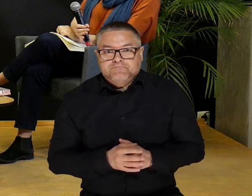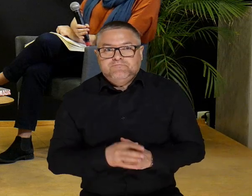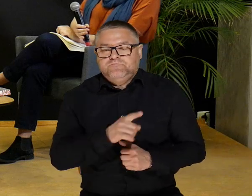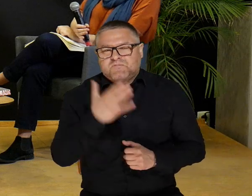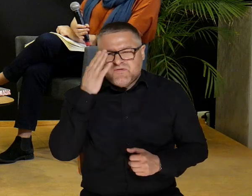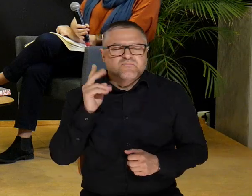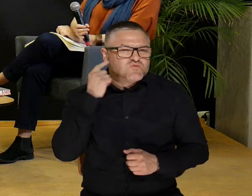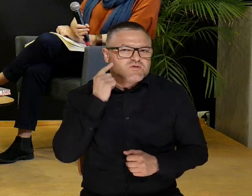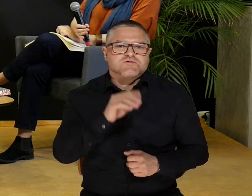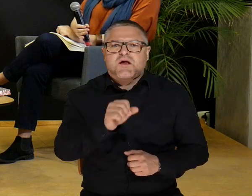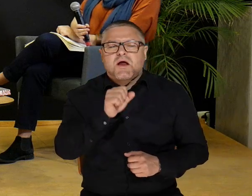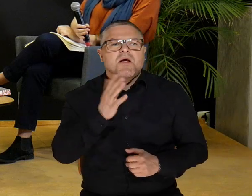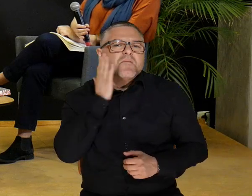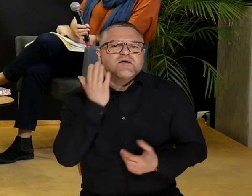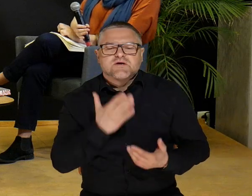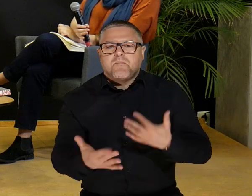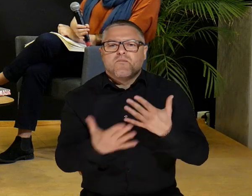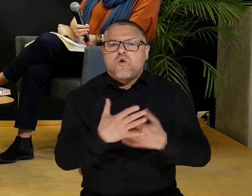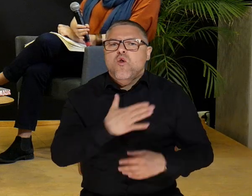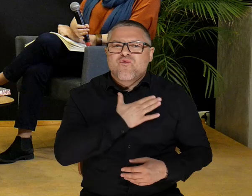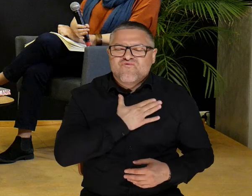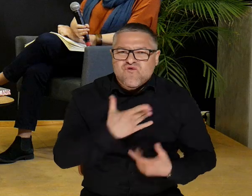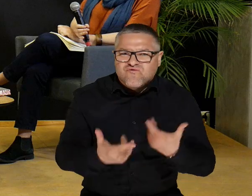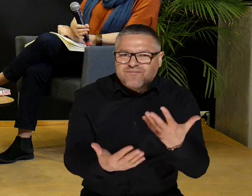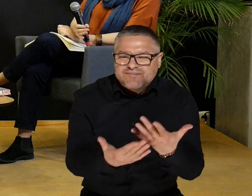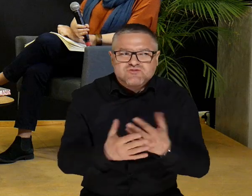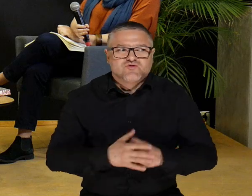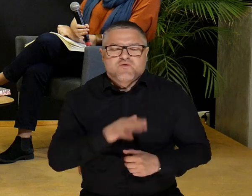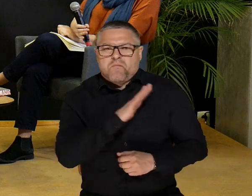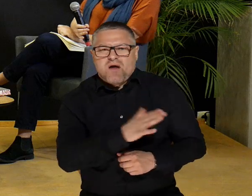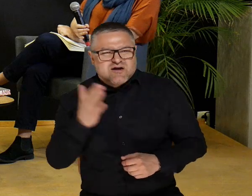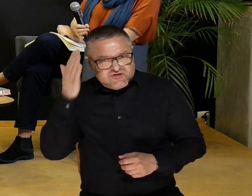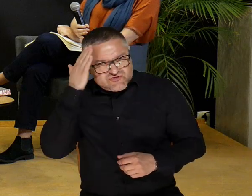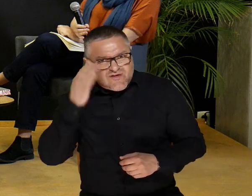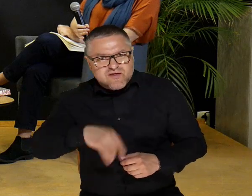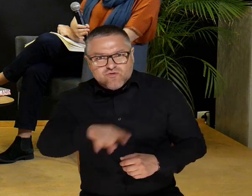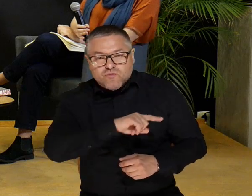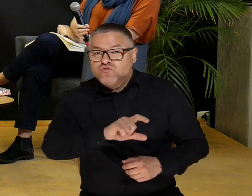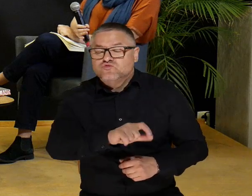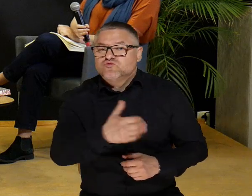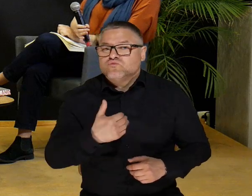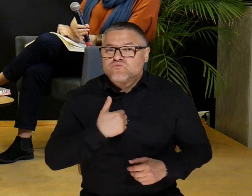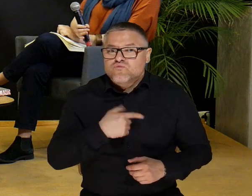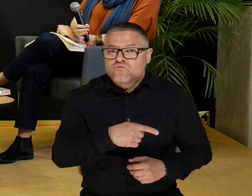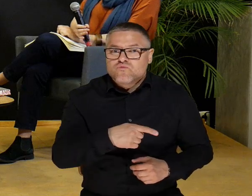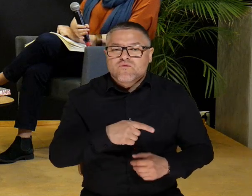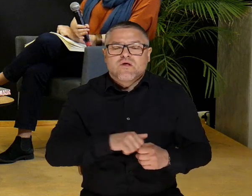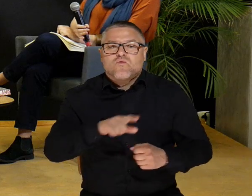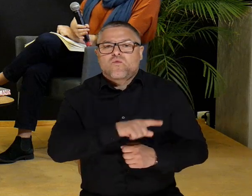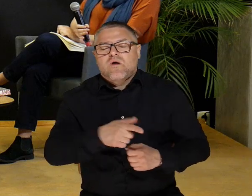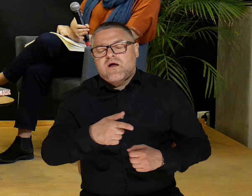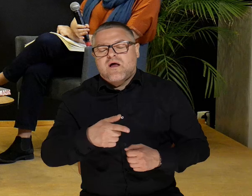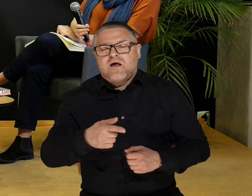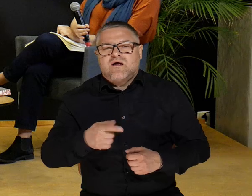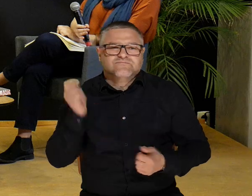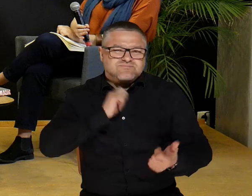no, że mieszkała pod Lwowem, że oczywiście, no, mając świadomość tego, czym była rzeź wołyńsko-galicyjska